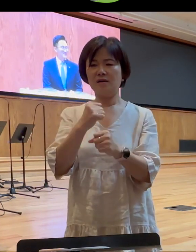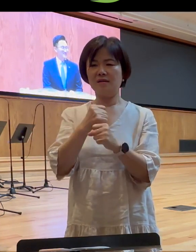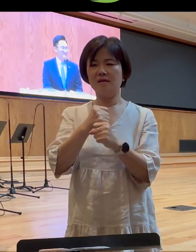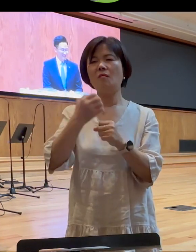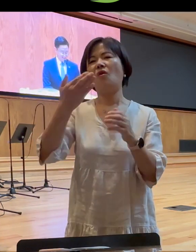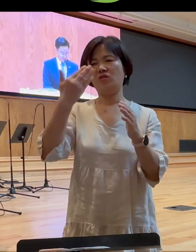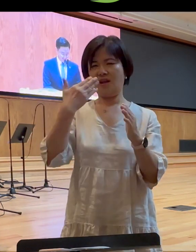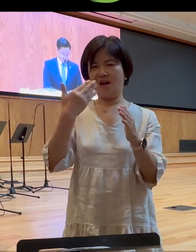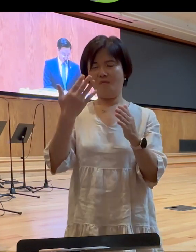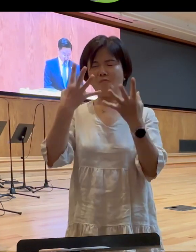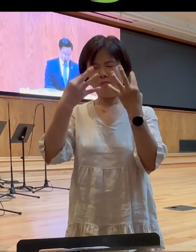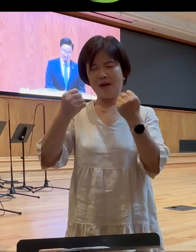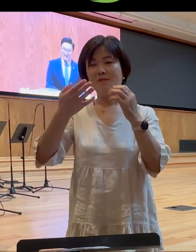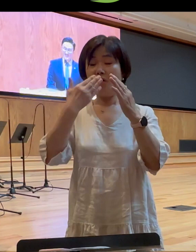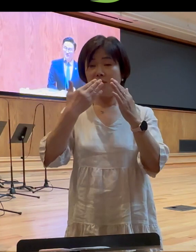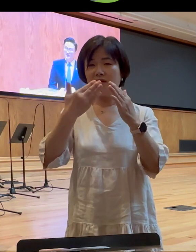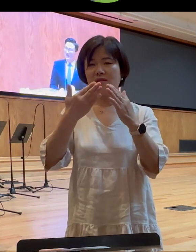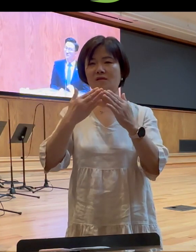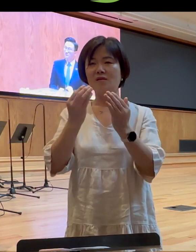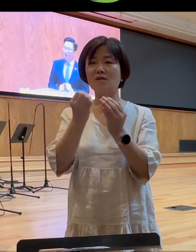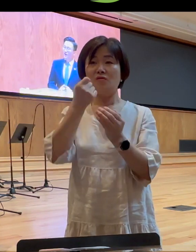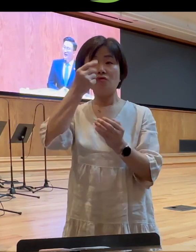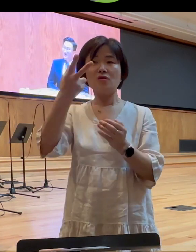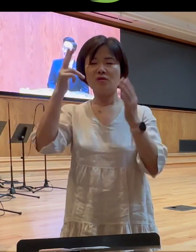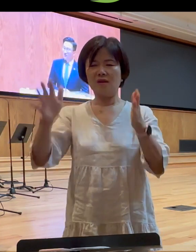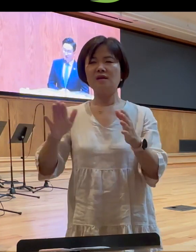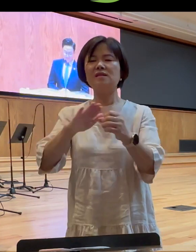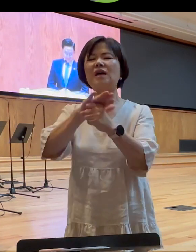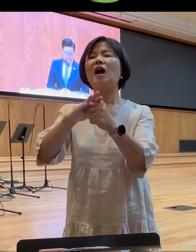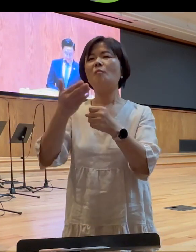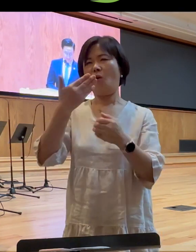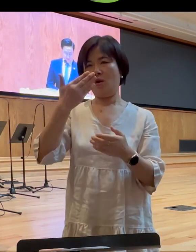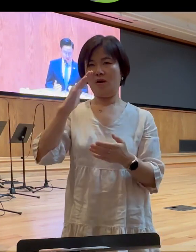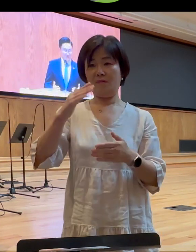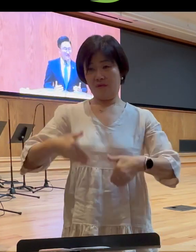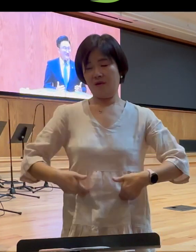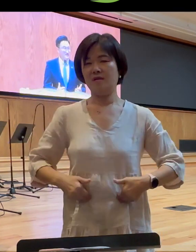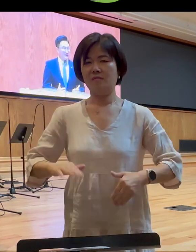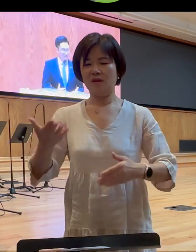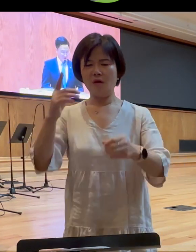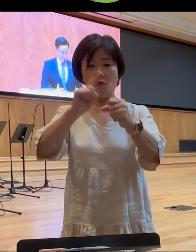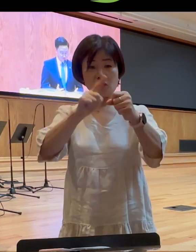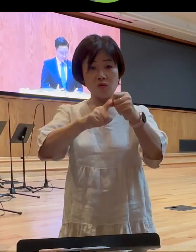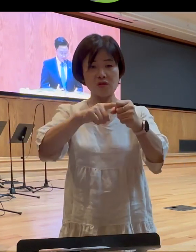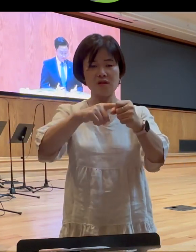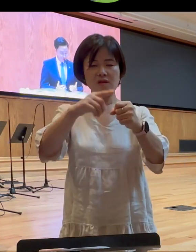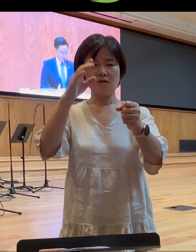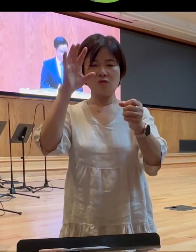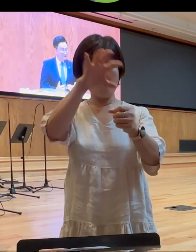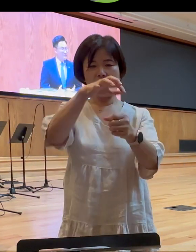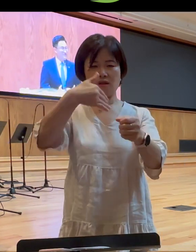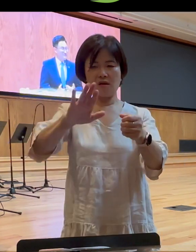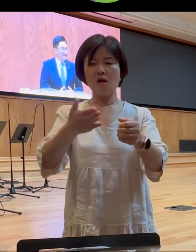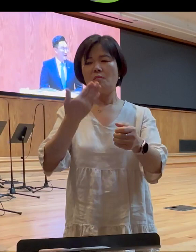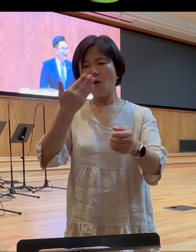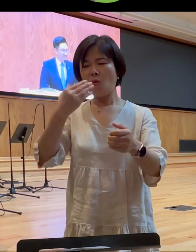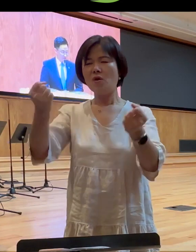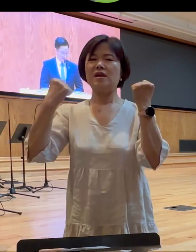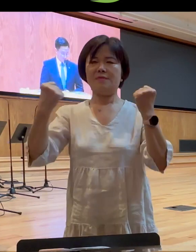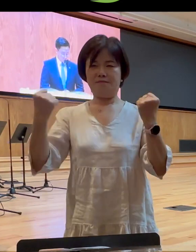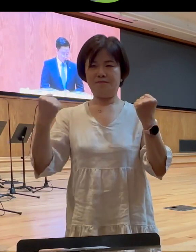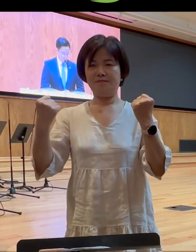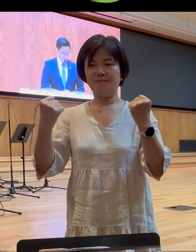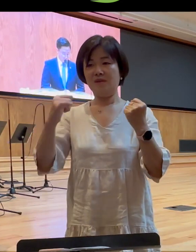됩니다. 여러분, 사람은 먹어야 하죠. 목적지까지 가려면 먹고 힘을 내야